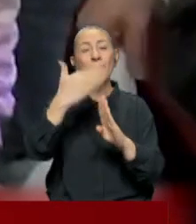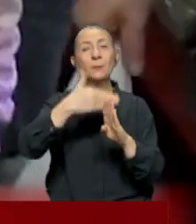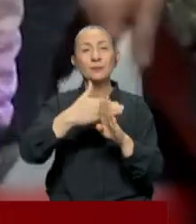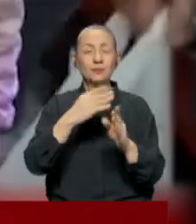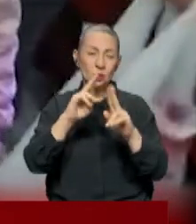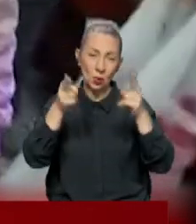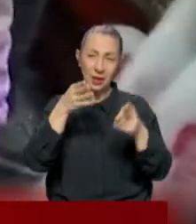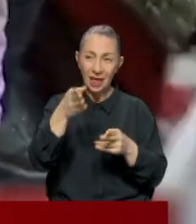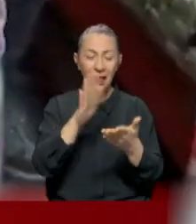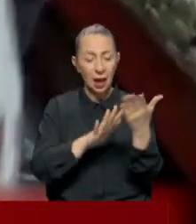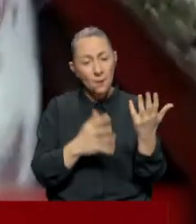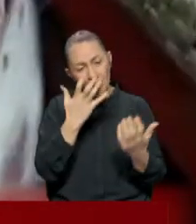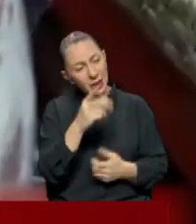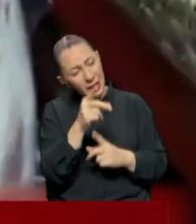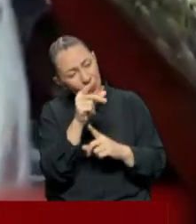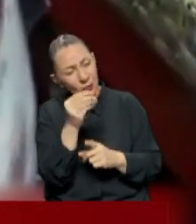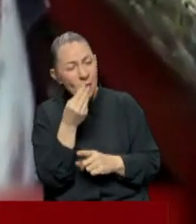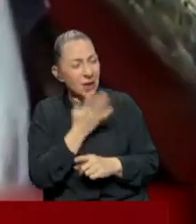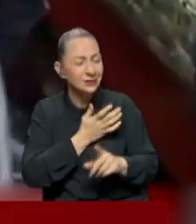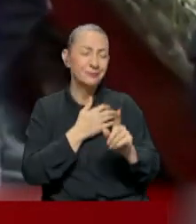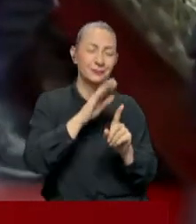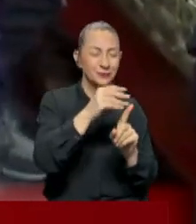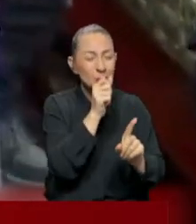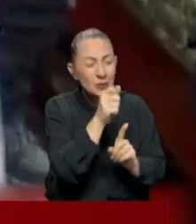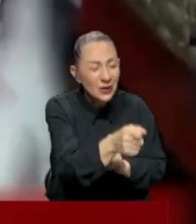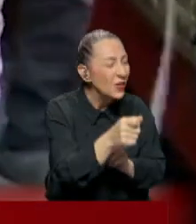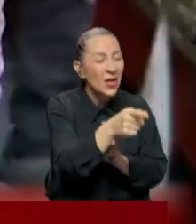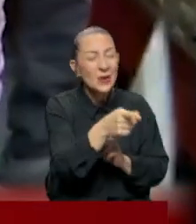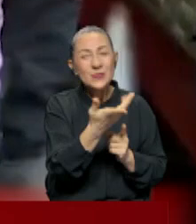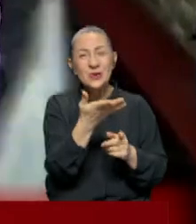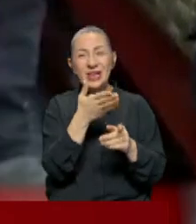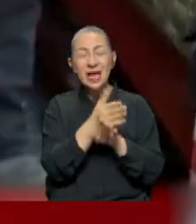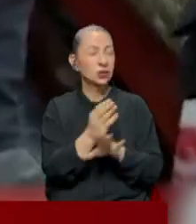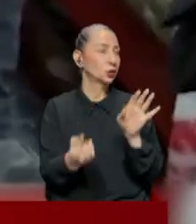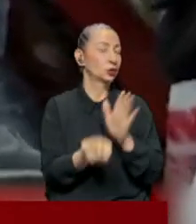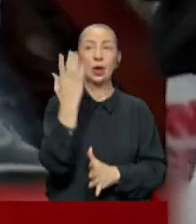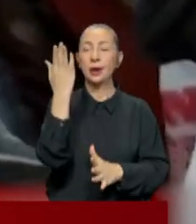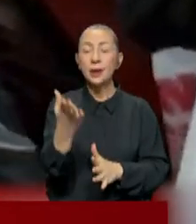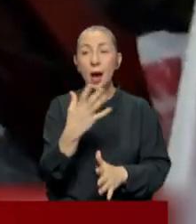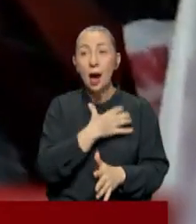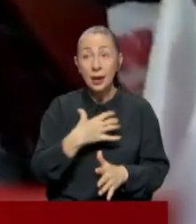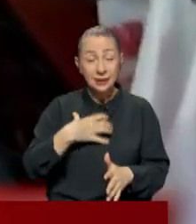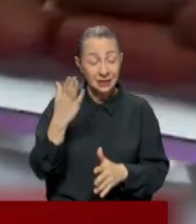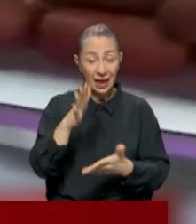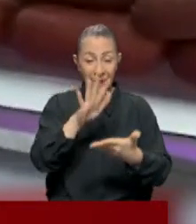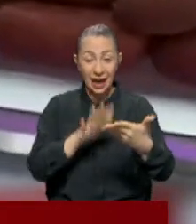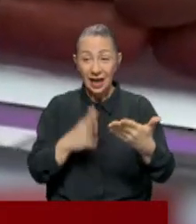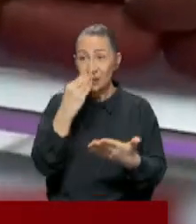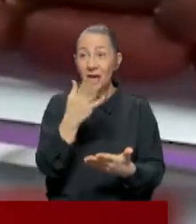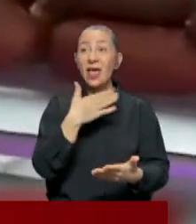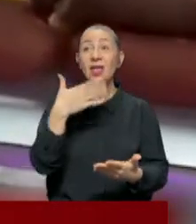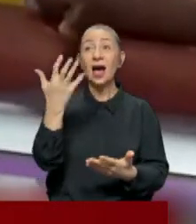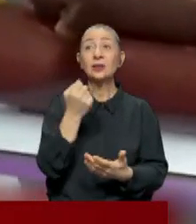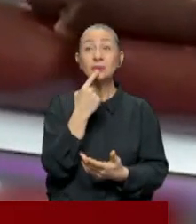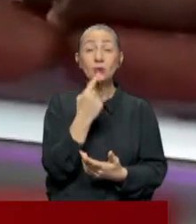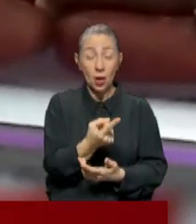dükkanında elinde karnesiyle bekleyen ilkokul öğrencisine uzattığı mikrofon bu gerçeği ortaya döktü. Annesinin karne hediyesi olarak et